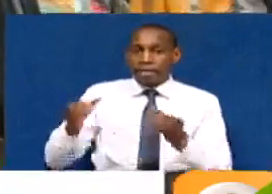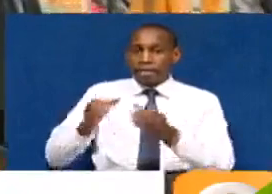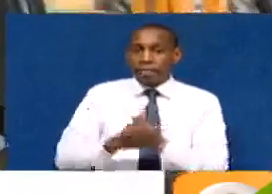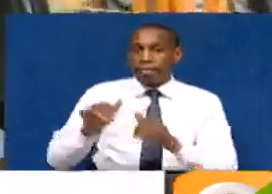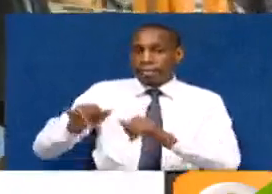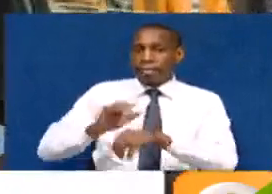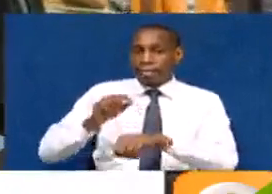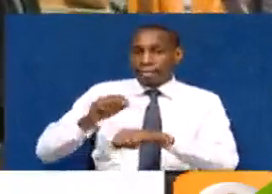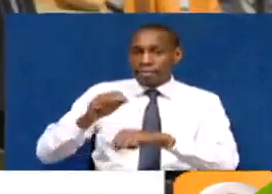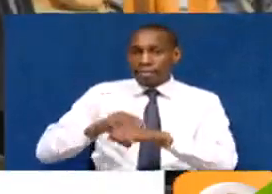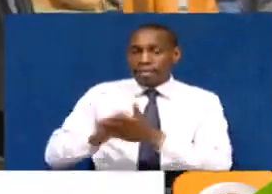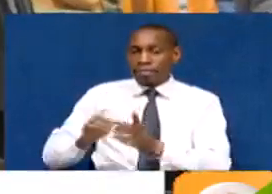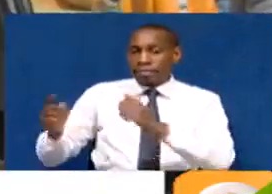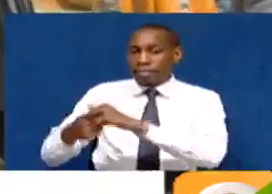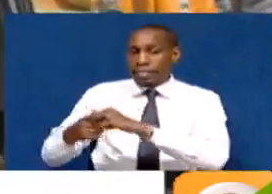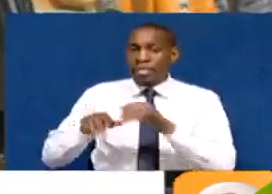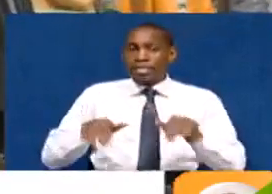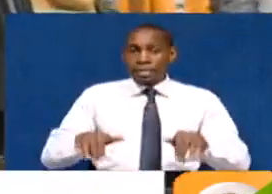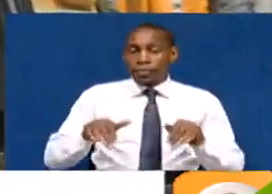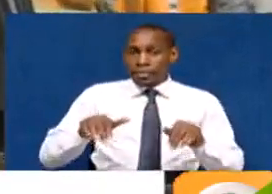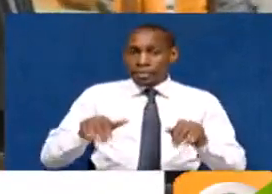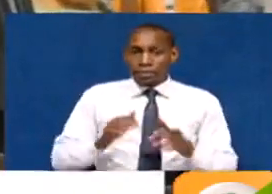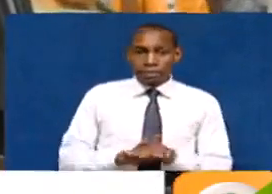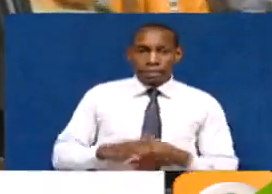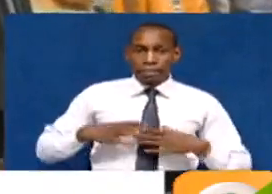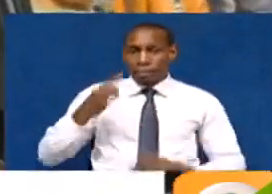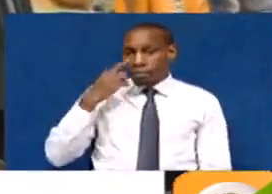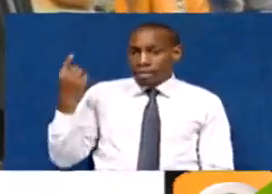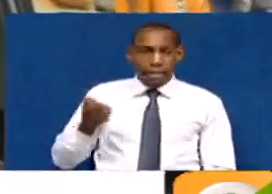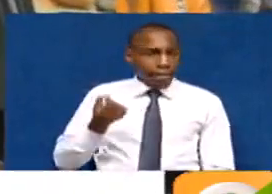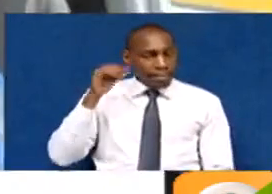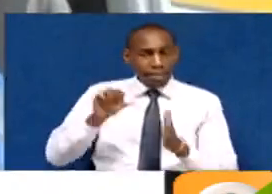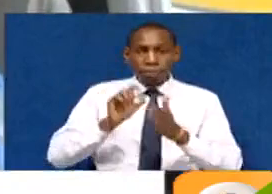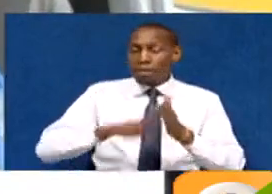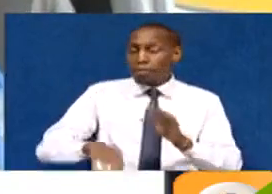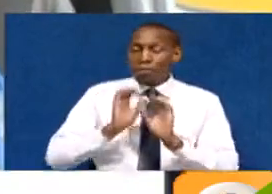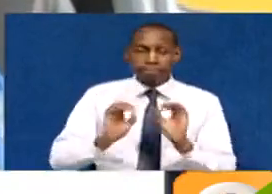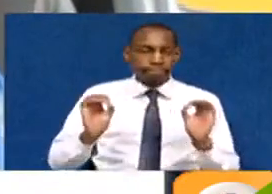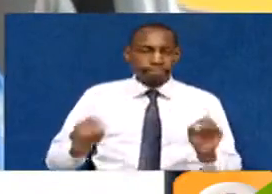tangu saa 11 nikingojea. Wananchi hapa hivi hawaelewi shida ni nini.